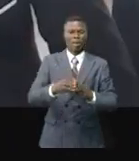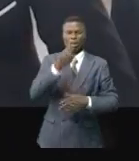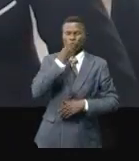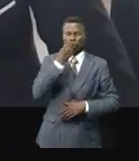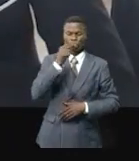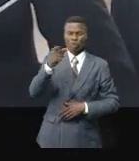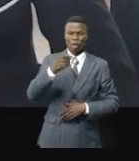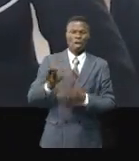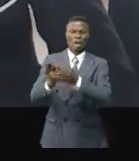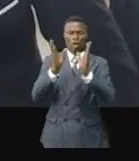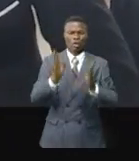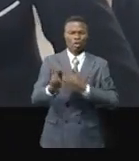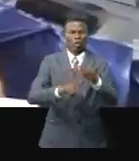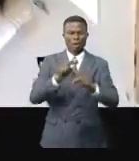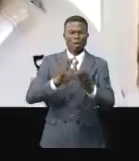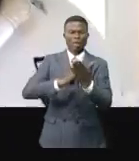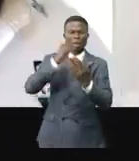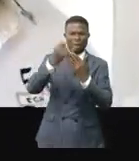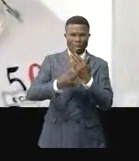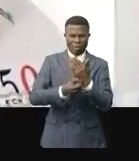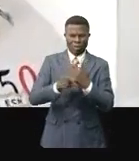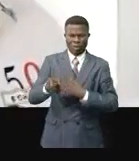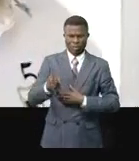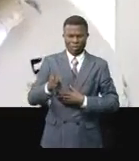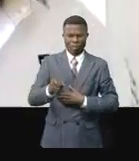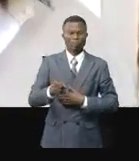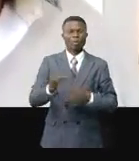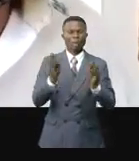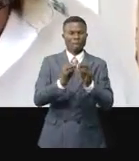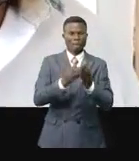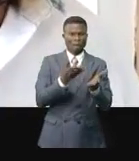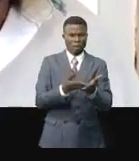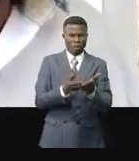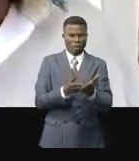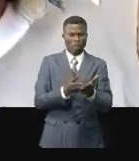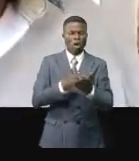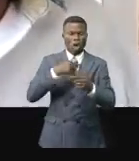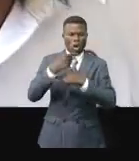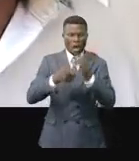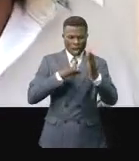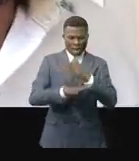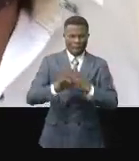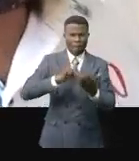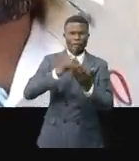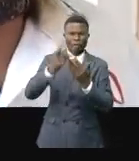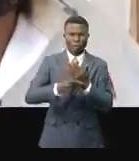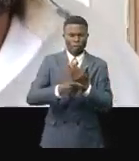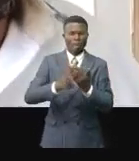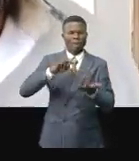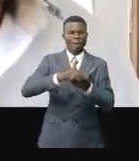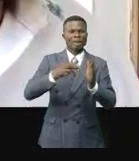Matungulu, coordonnateur national du projet LIFT. Cet atelier s'inscrit dans le cadre de la